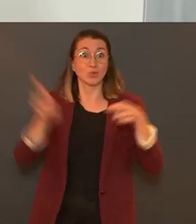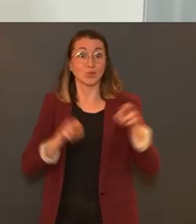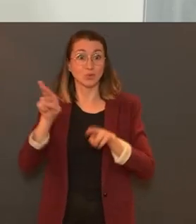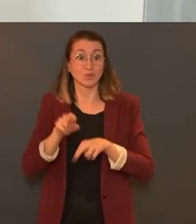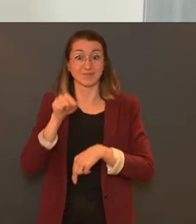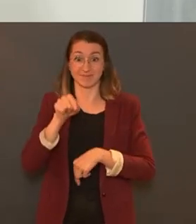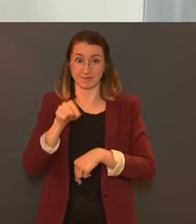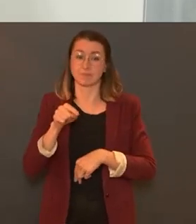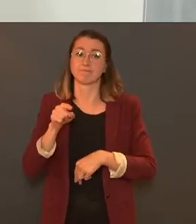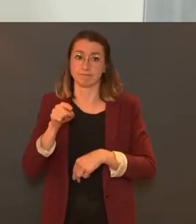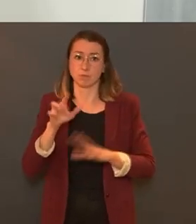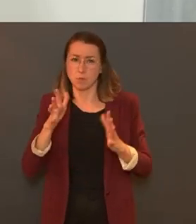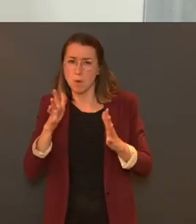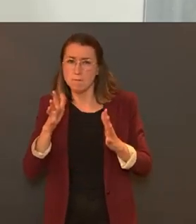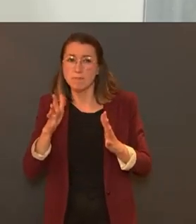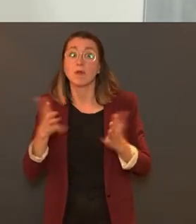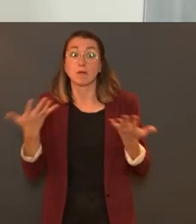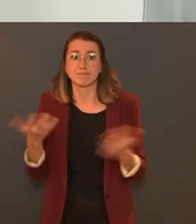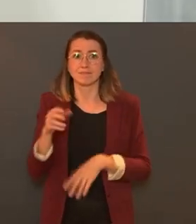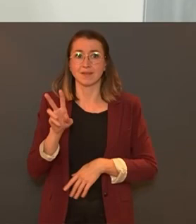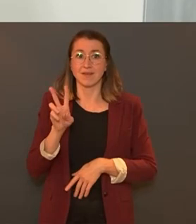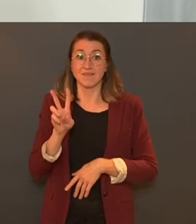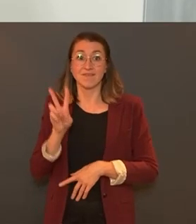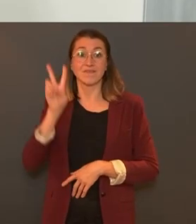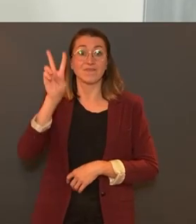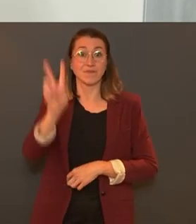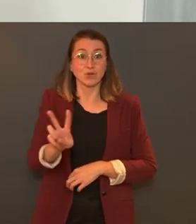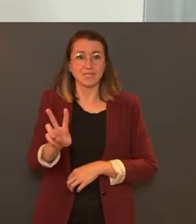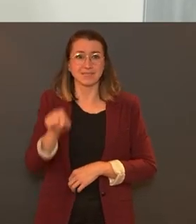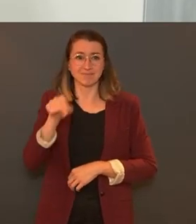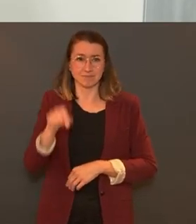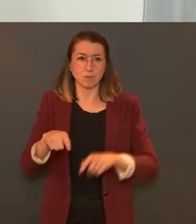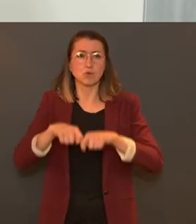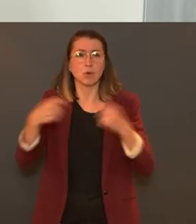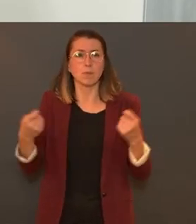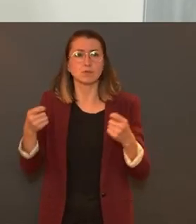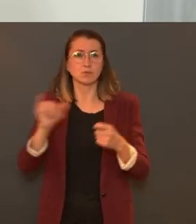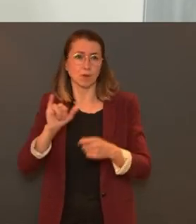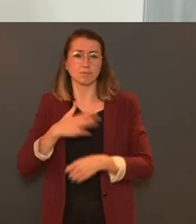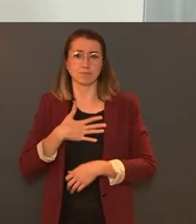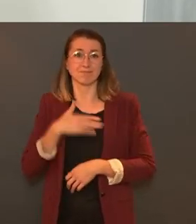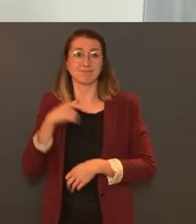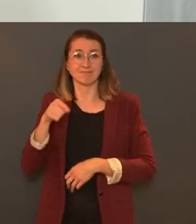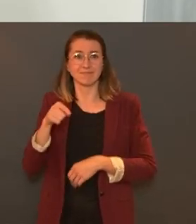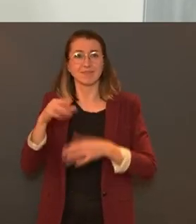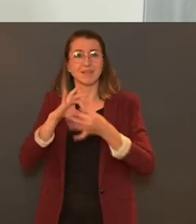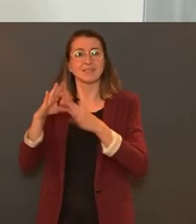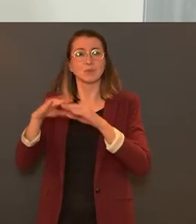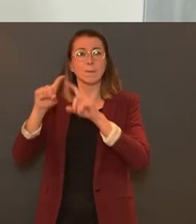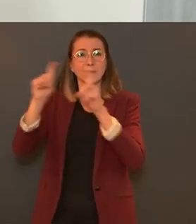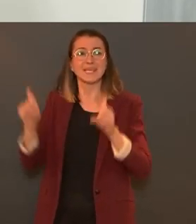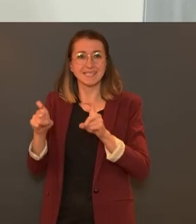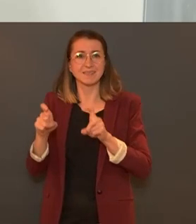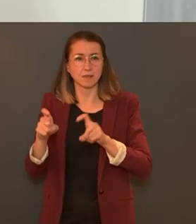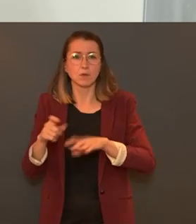partir de vendredi, je le rappelle, se rendre dans ces différentes zones sera fortement déconseillé. Donc aller en zone rouge sera fortement déconseillé,